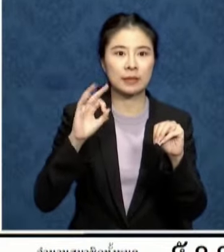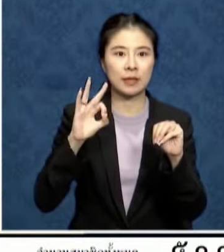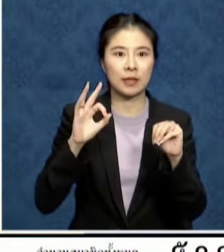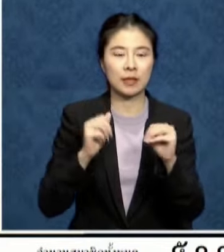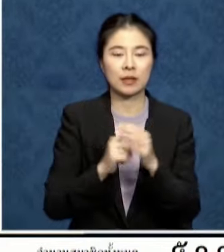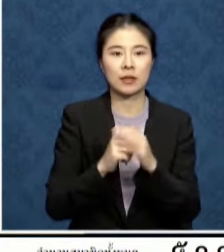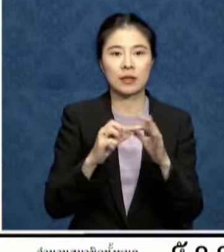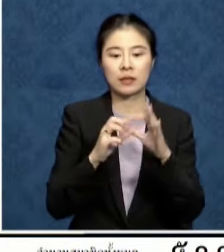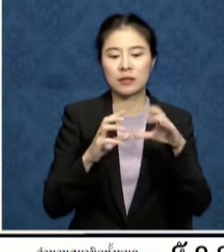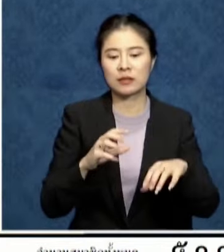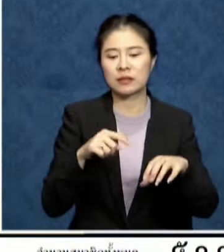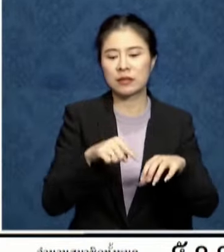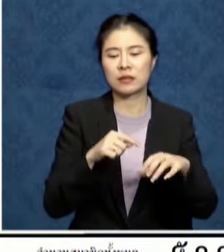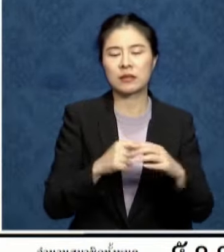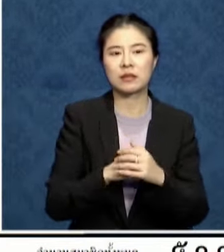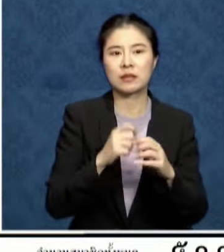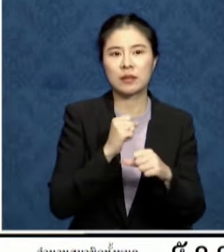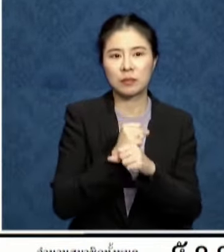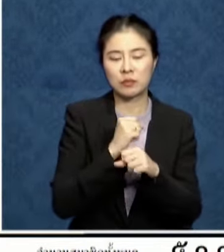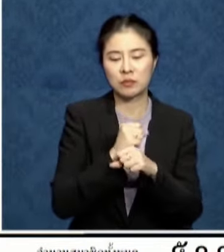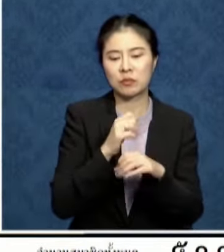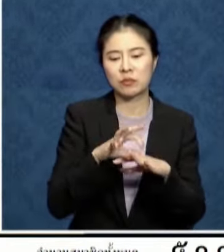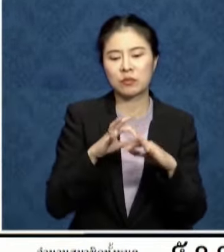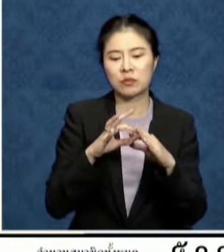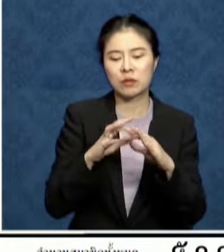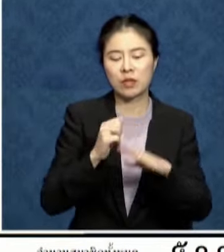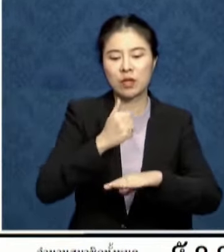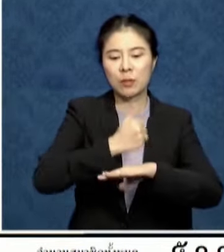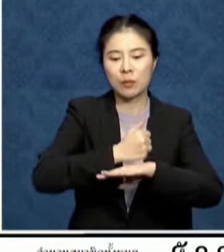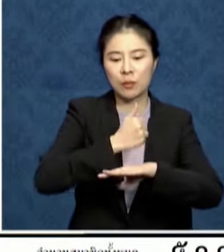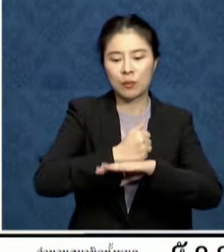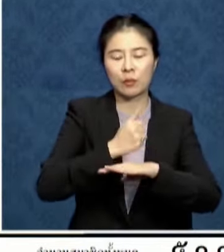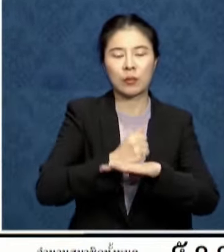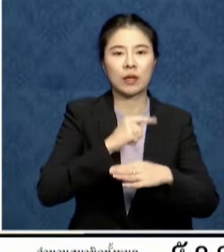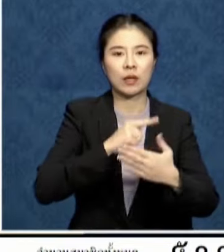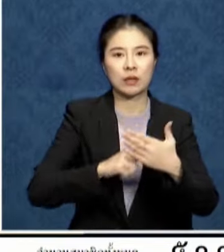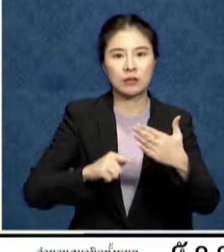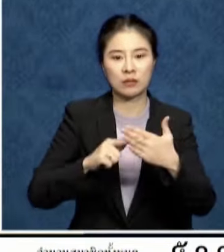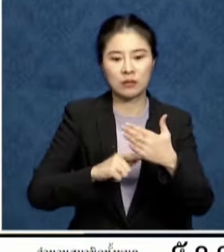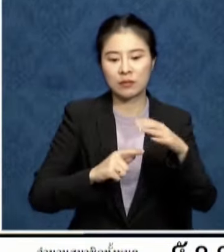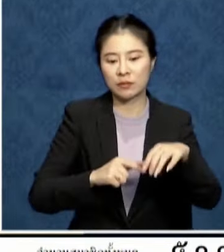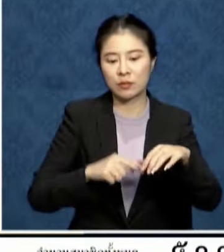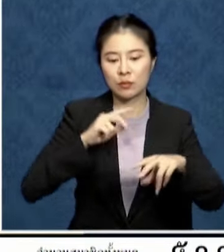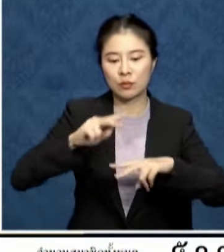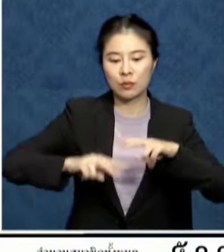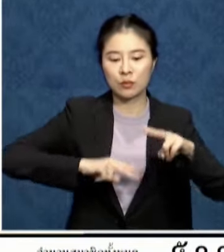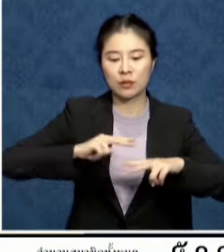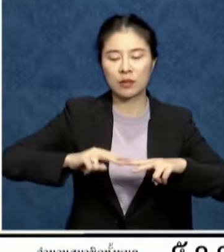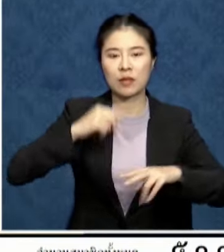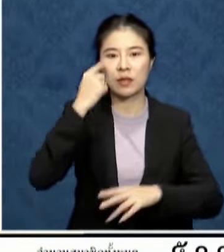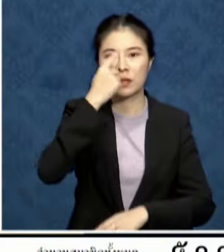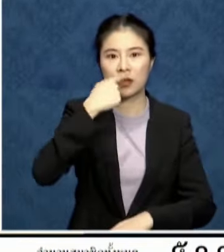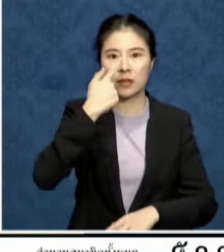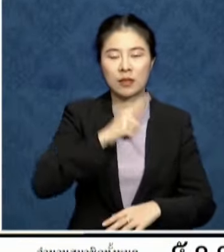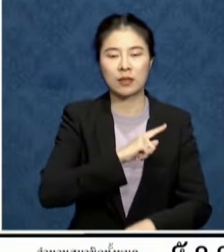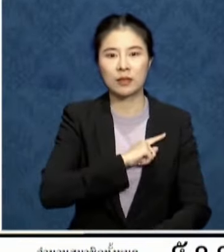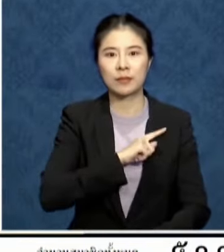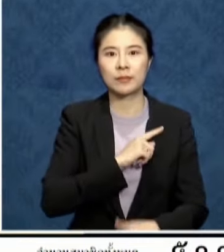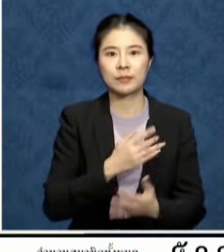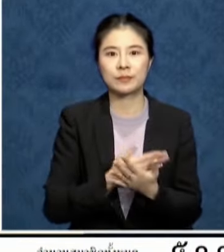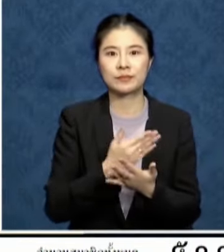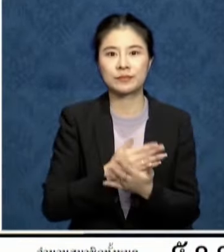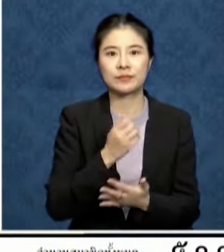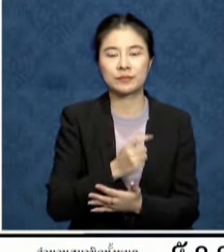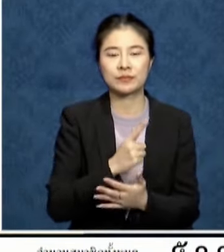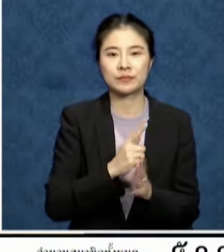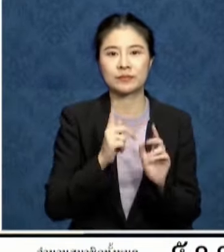ออกเสียงมาตรา29เกี่ยวกับการกำหนดผู้อำนวยการการออกเสียงรวมไปถึงประเด็นเกี่ยวกับการแบ่งผู้รับผิดชอบค่าใช้จ่ายซึ่งตอนนี้ไม่อยู่ในมาตราใ